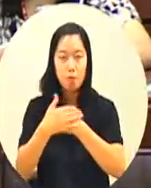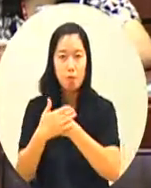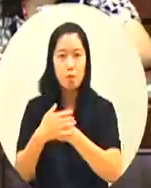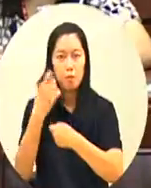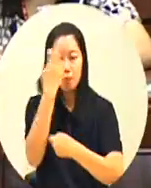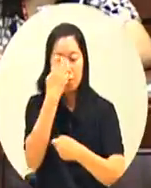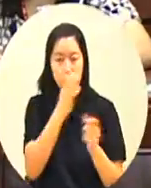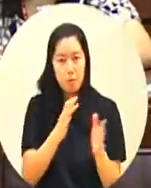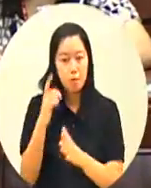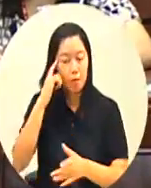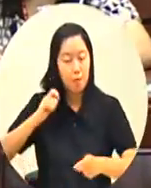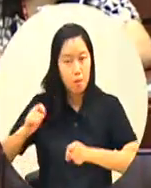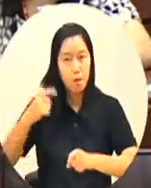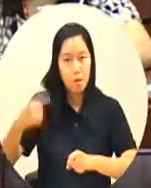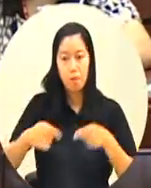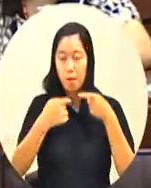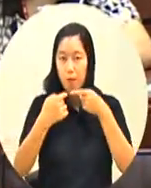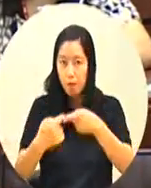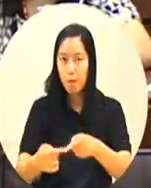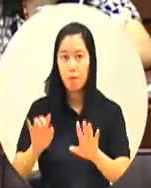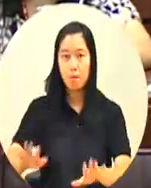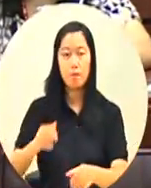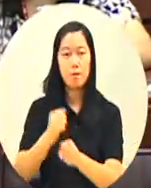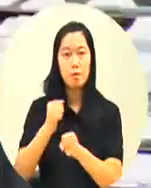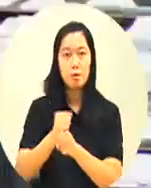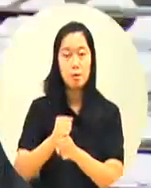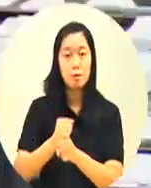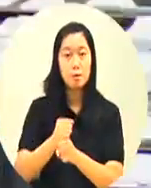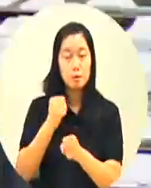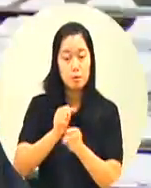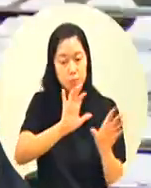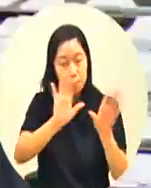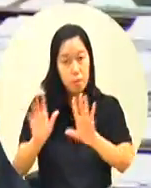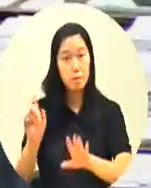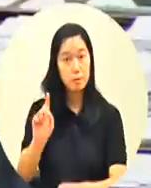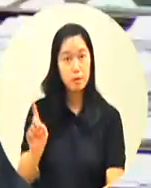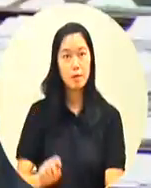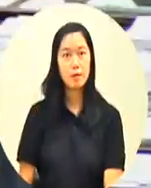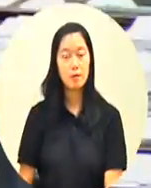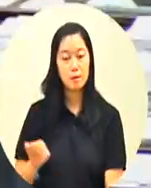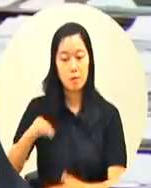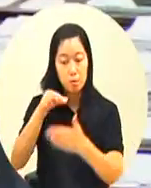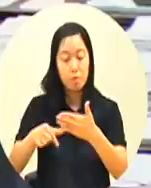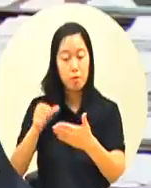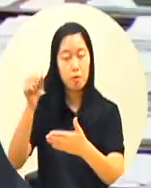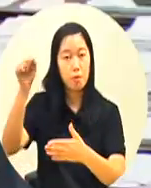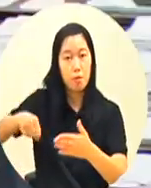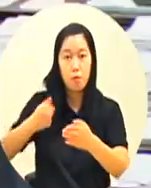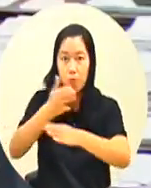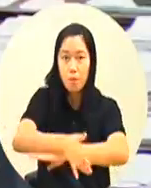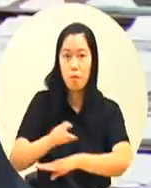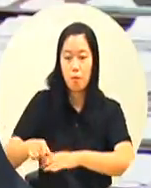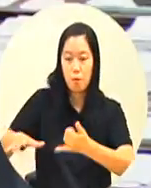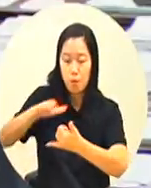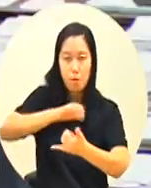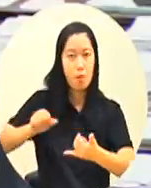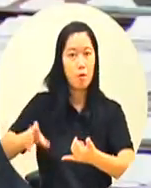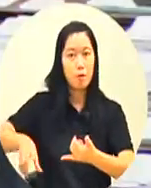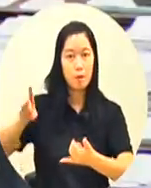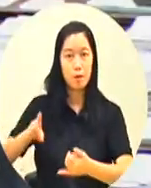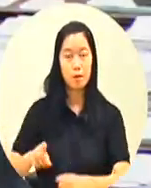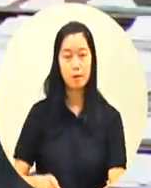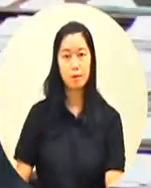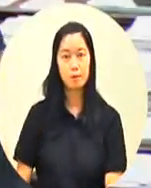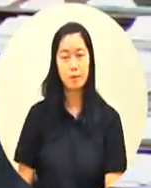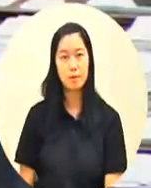陆续再审今年的执行结果。 我想其实这个条例通过其实在全国是首例了，那当时